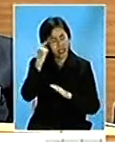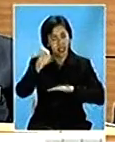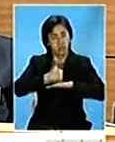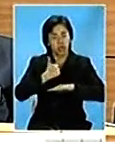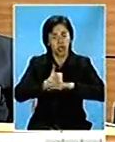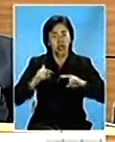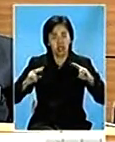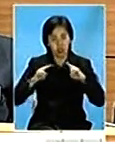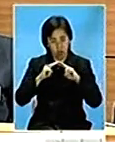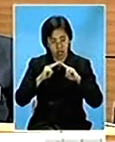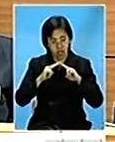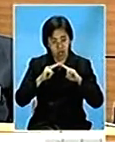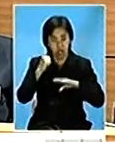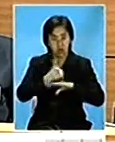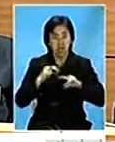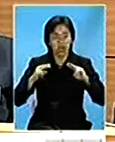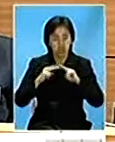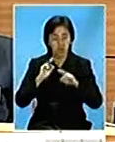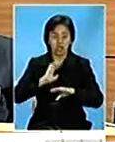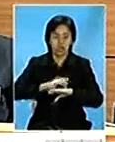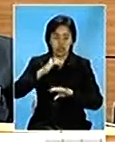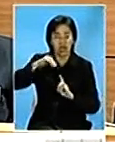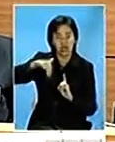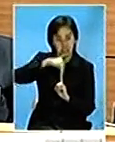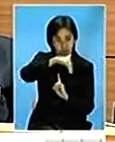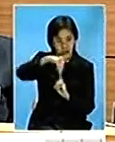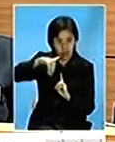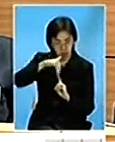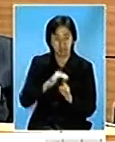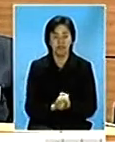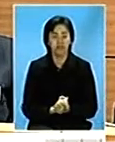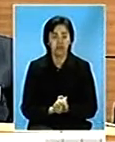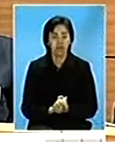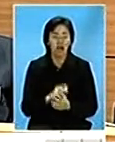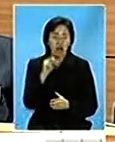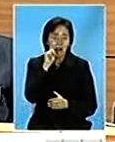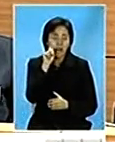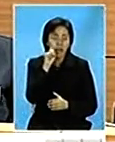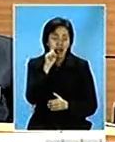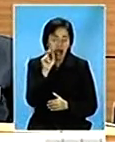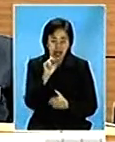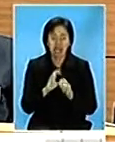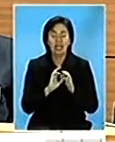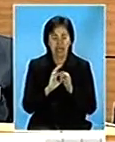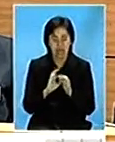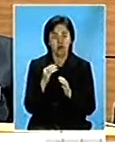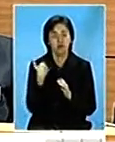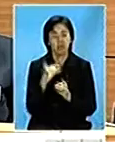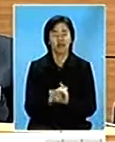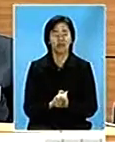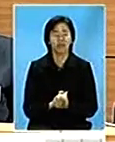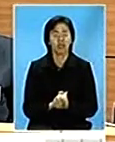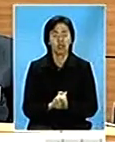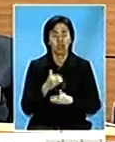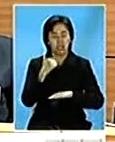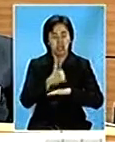านกระทรวงทรัพยากรธรรมชาติและสิ่งแวดล้อมด้วยเพราะเป็นลำน้ำที่เกี่ยวเนื่องกันและท่านรัฐม